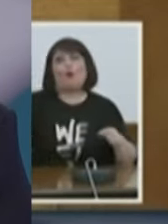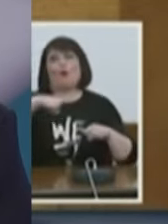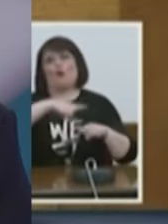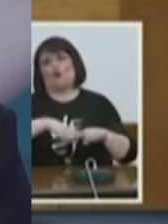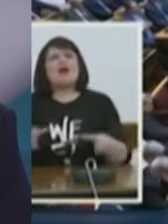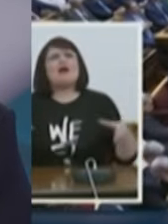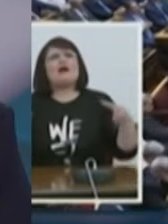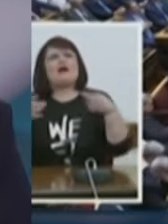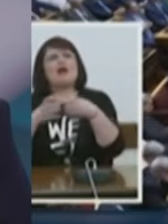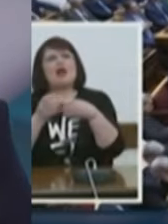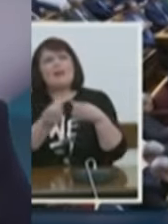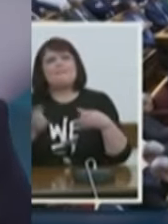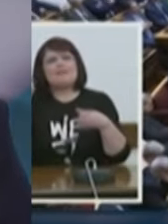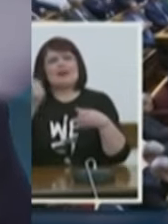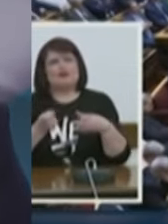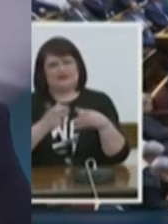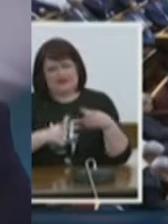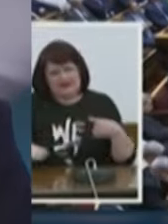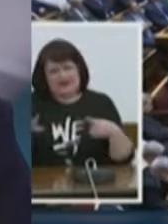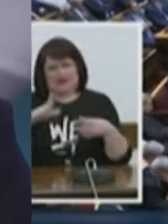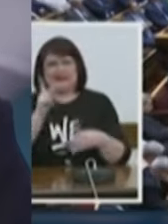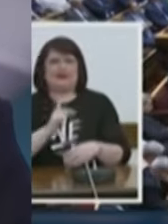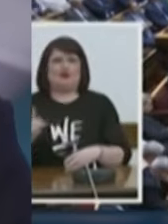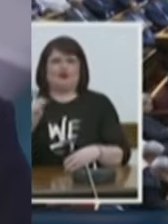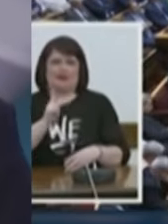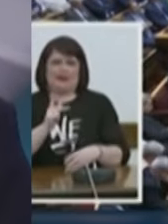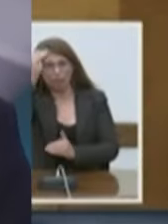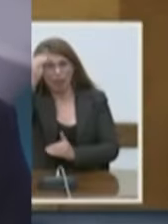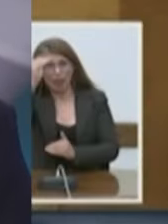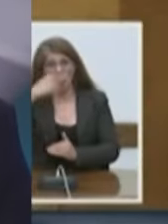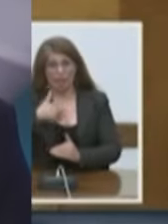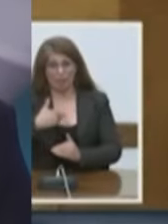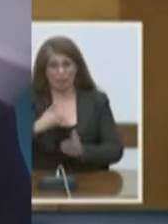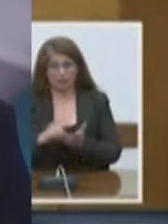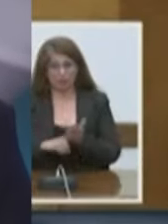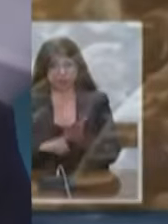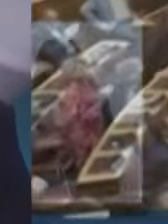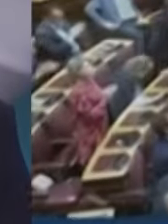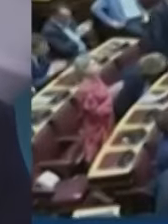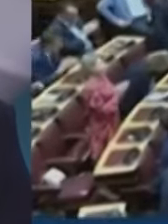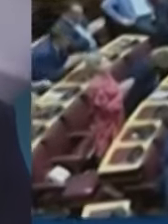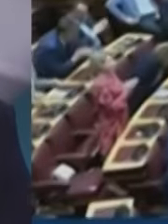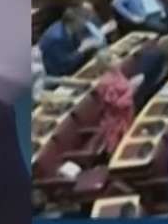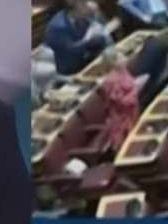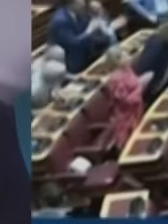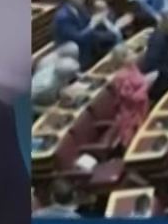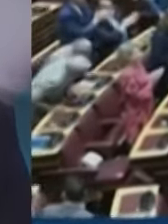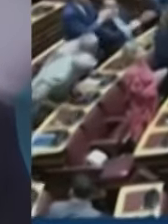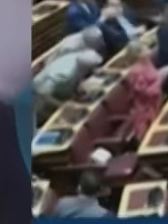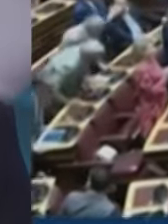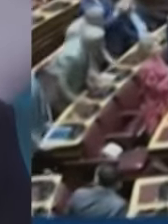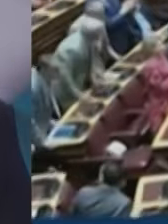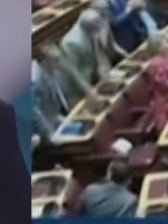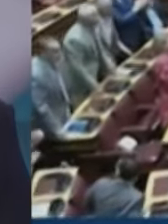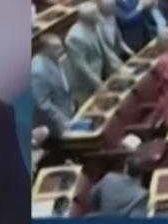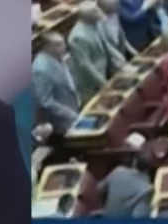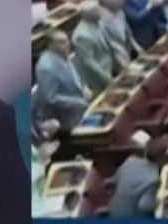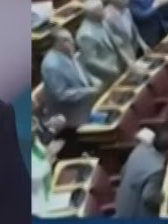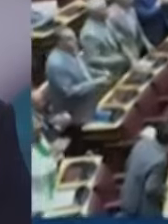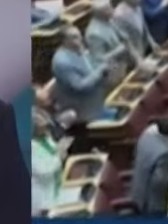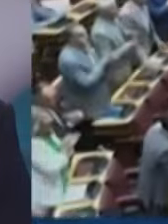Μητσοτάκη και σε δύσκολες ώρες για να μπορέσει να αντιμετωπίσει όλες αυτές τις κρίσεις που προέκυψαν. Είχαμε δε αυτοπαρατηθεί και από το συνταγματικό